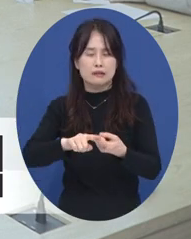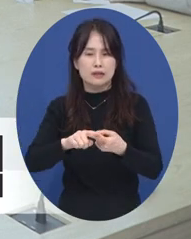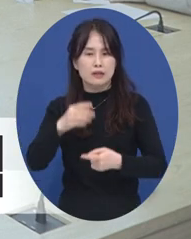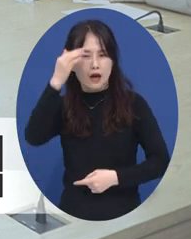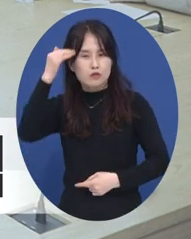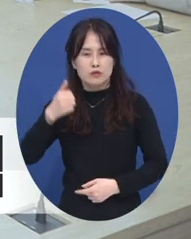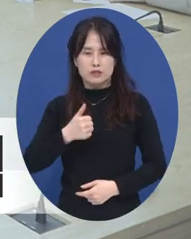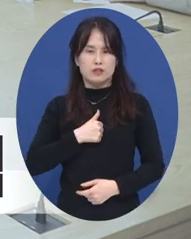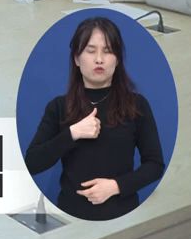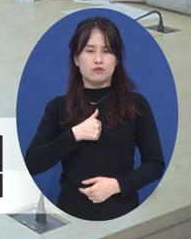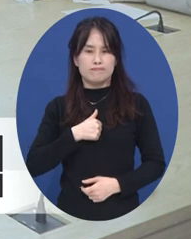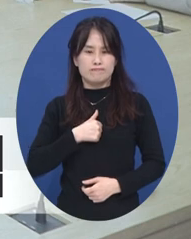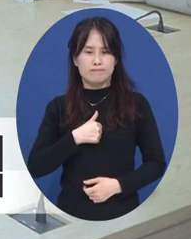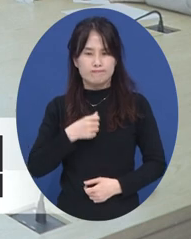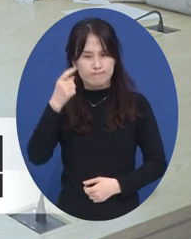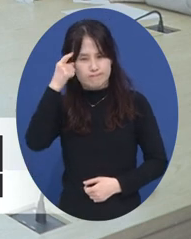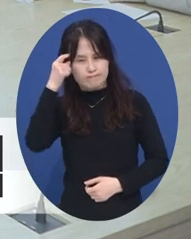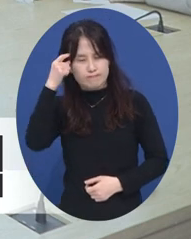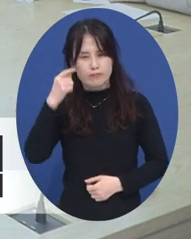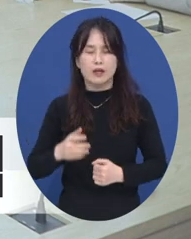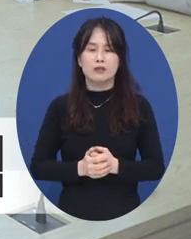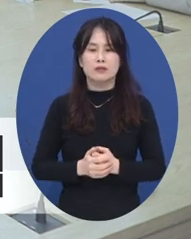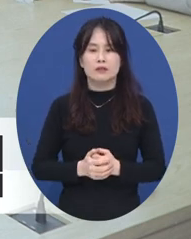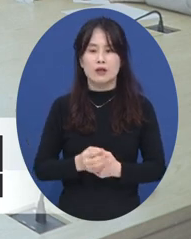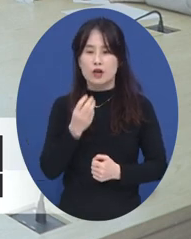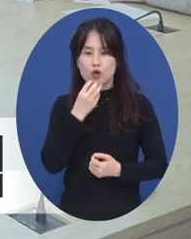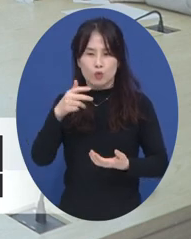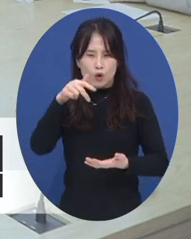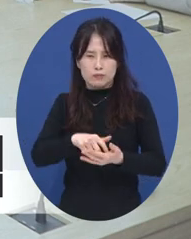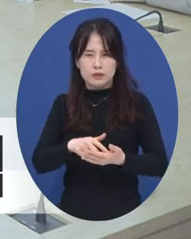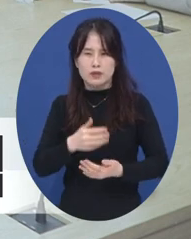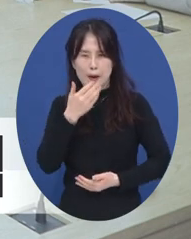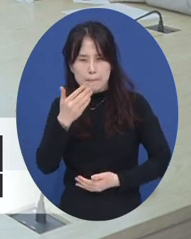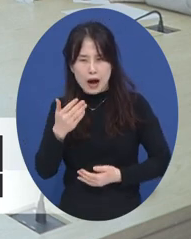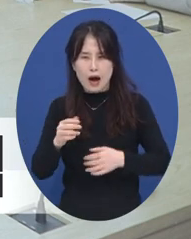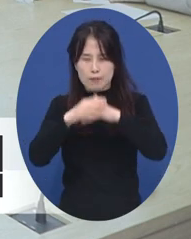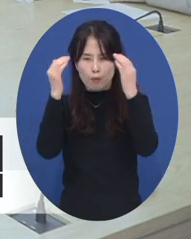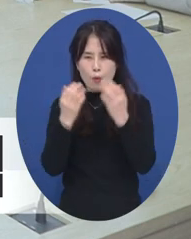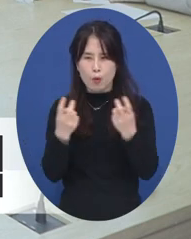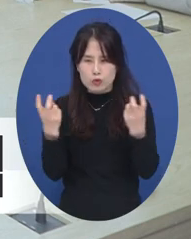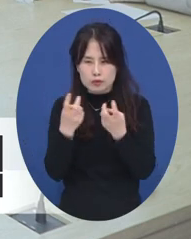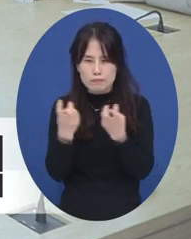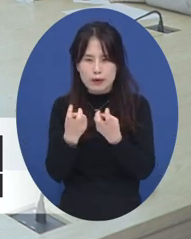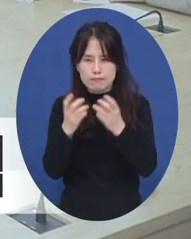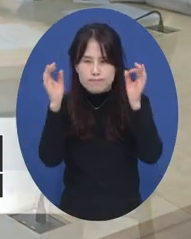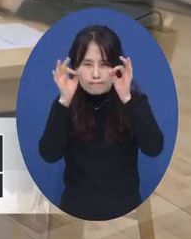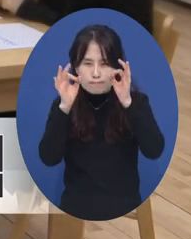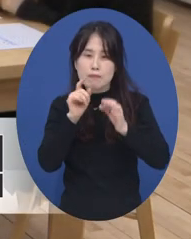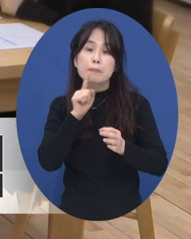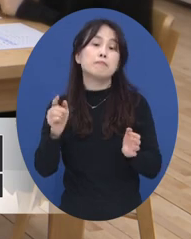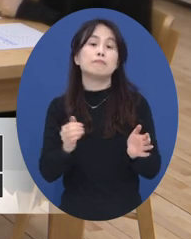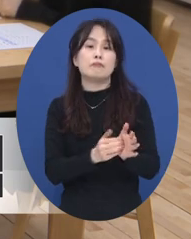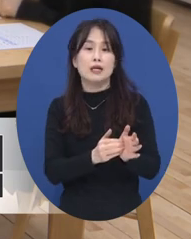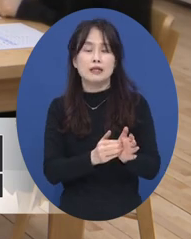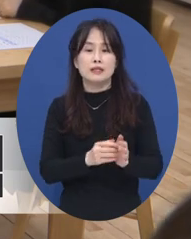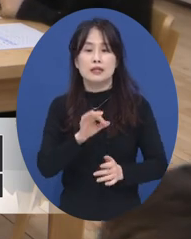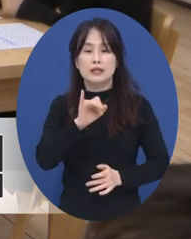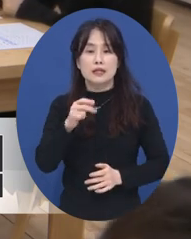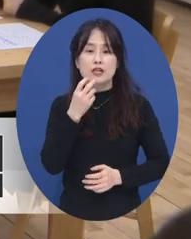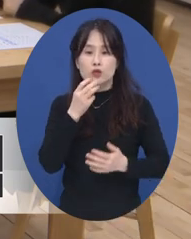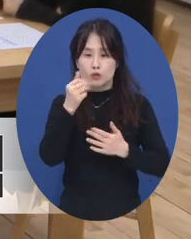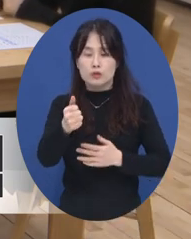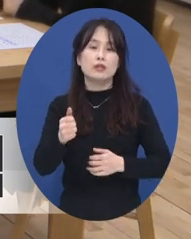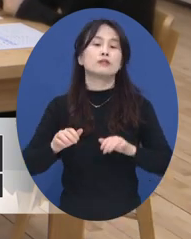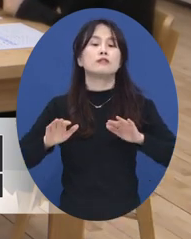자존심이 걸린 문제 라며 지방정부 차원에서 가능한 모든 방법을 찾겠다 고 말했습니다 이제 명지산 은